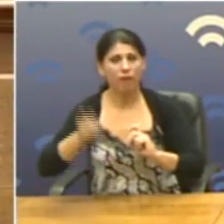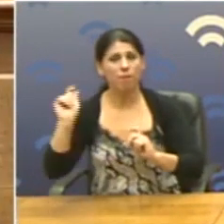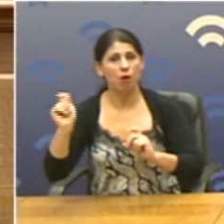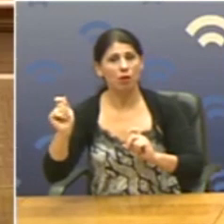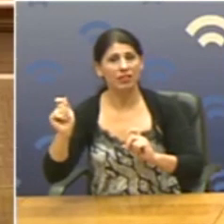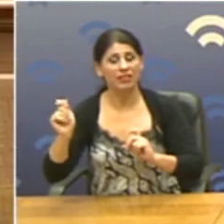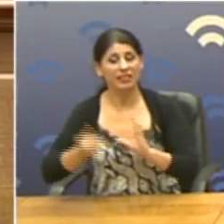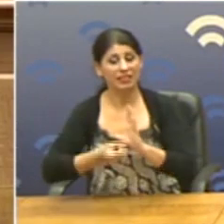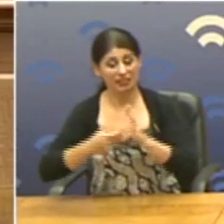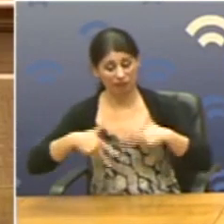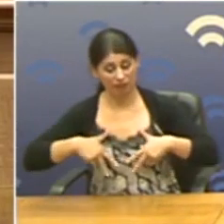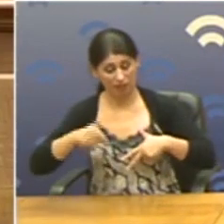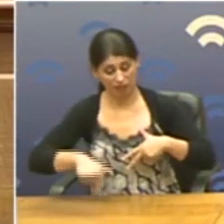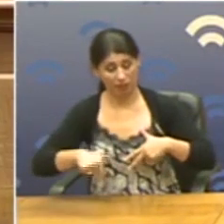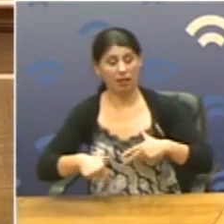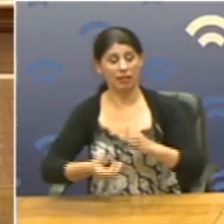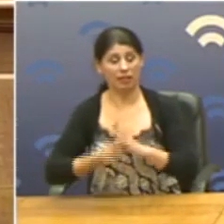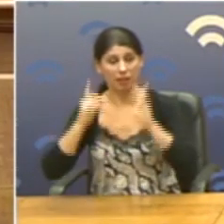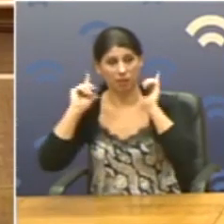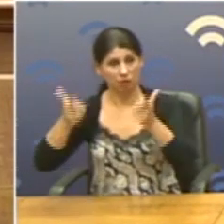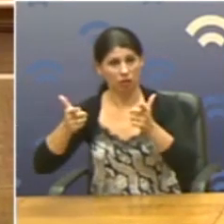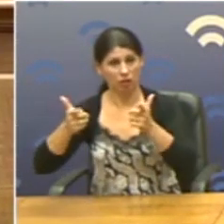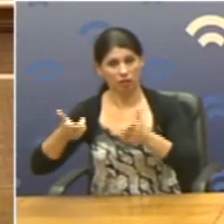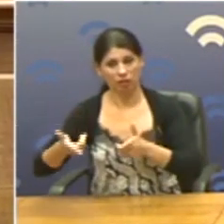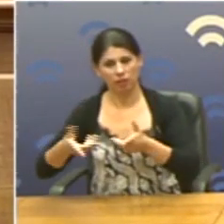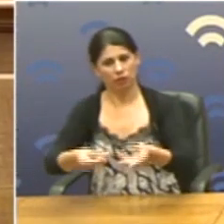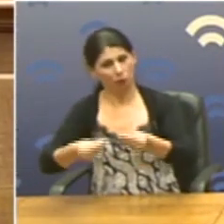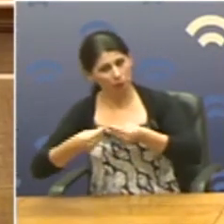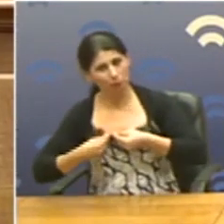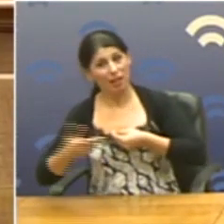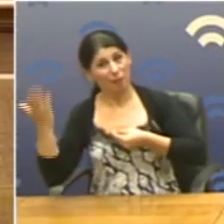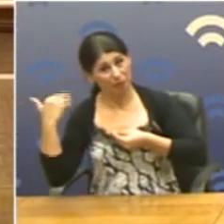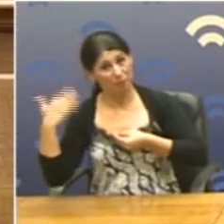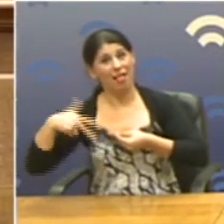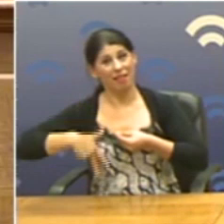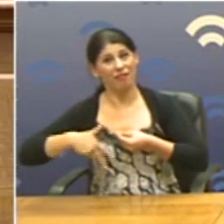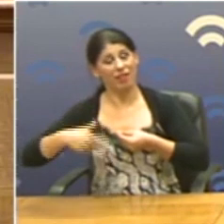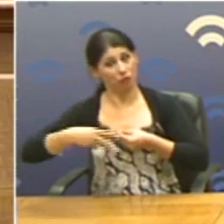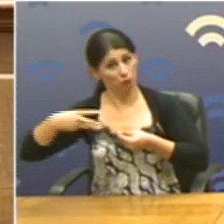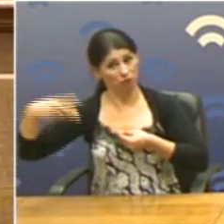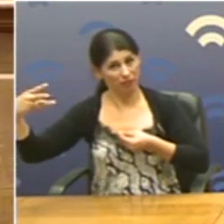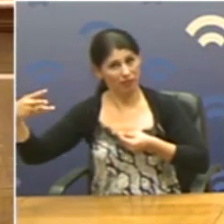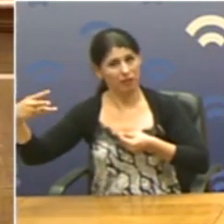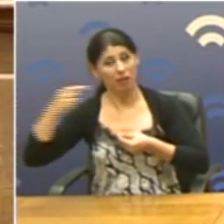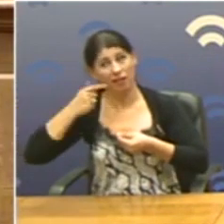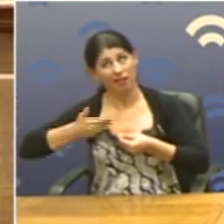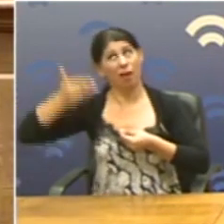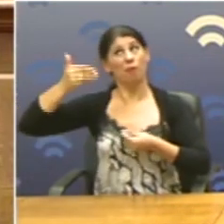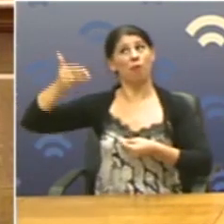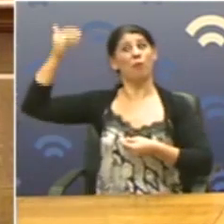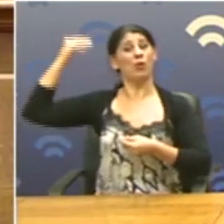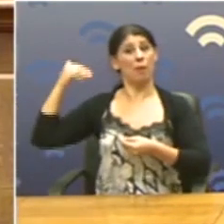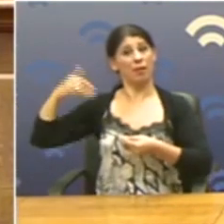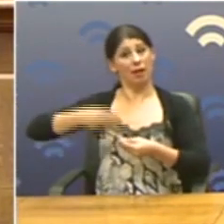Νέας Δημοκρατίας σήμερα κληρονόμησε από τους προκατόχους της, από το ΣΥΡΙΖΑ, αλλά και από τους προγόνους